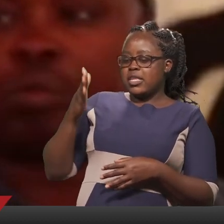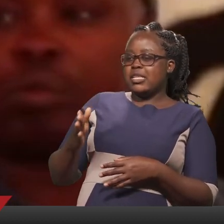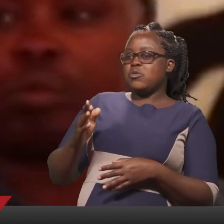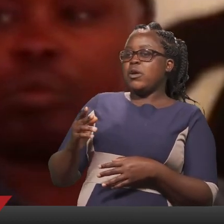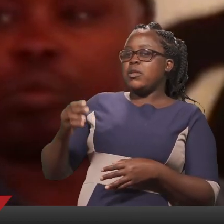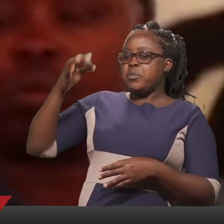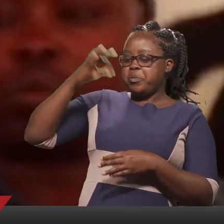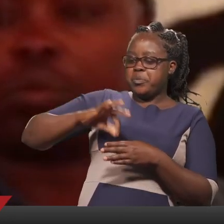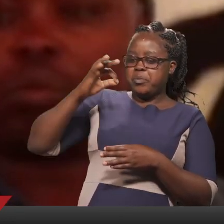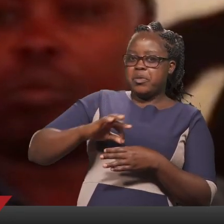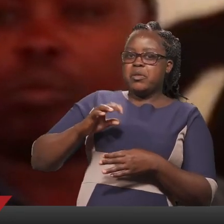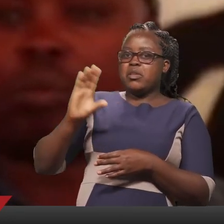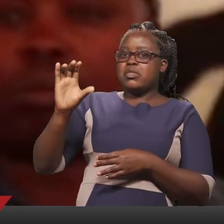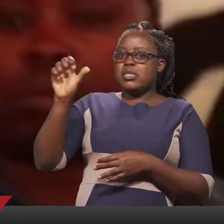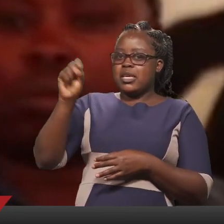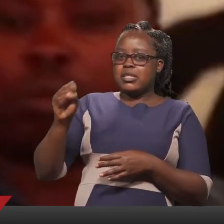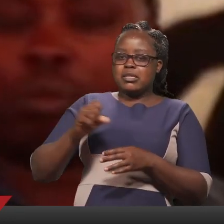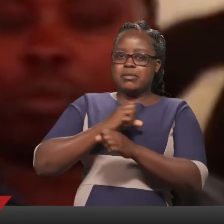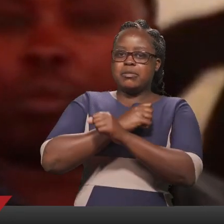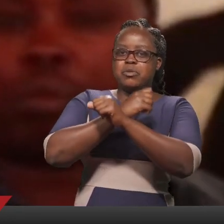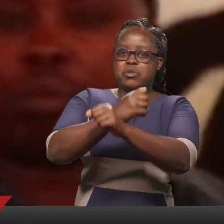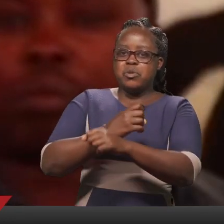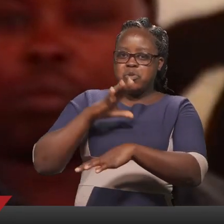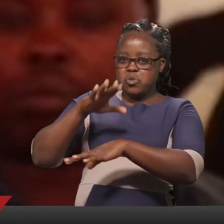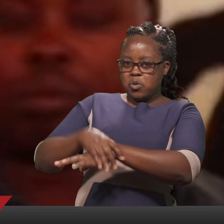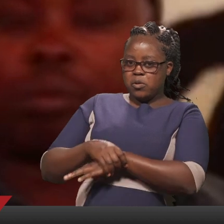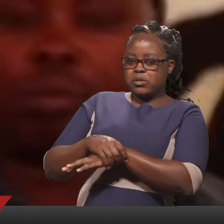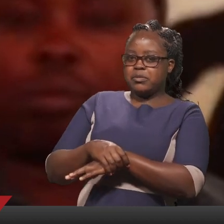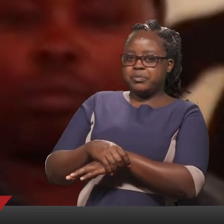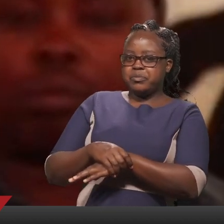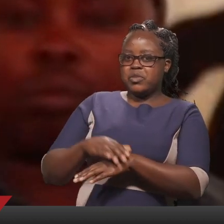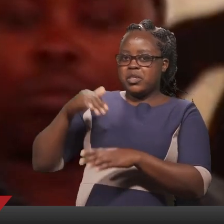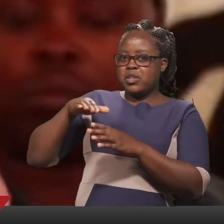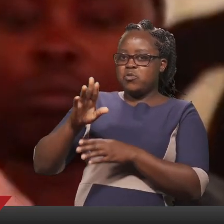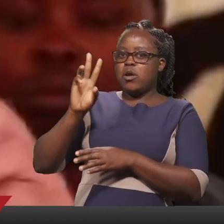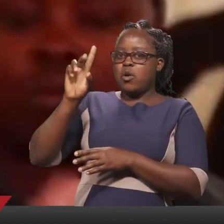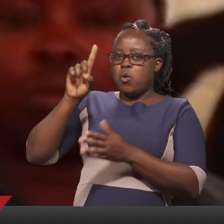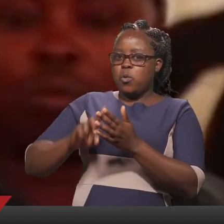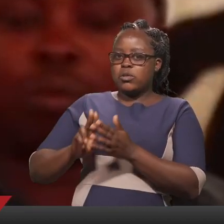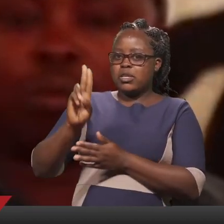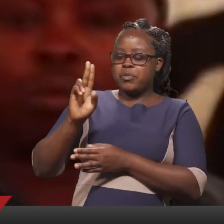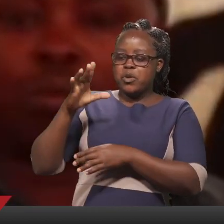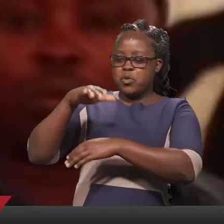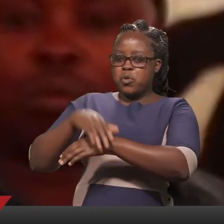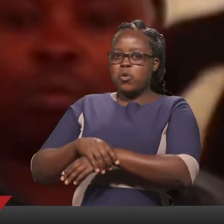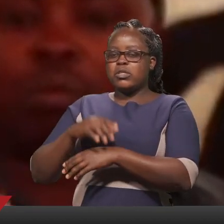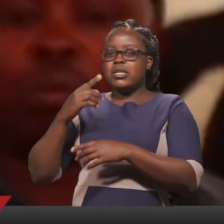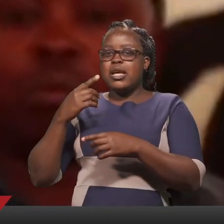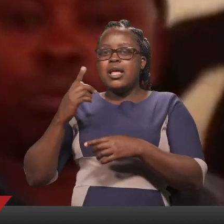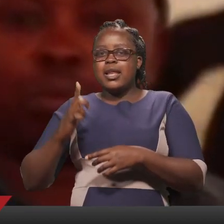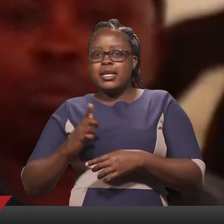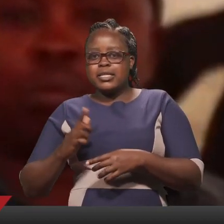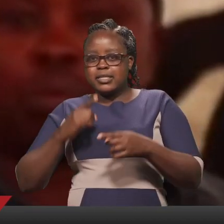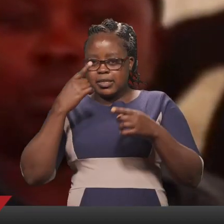wako walikupigia kura. Tafadhali wafungulie. Bana Matiangi, wewe ulipata kwenye WhatsApp yako,